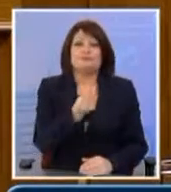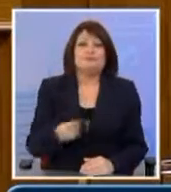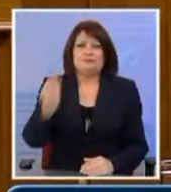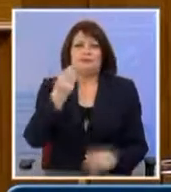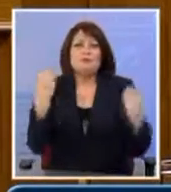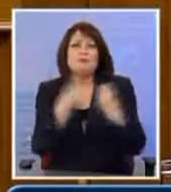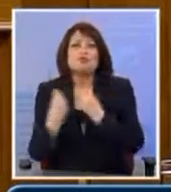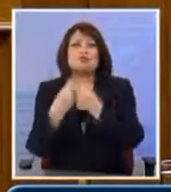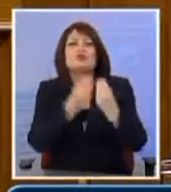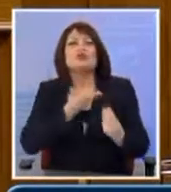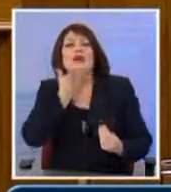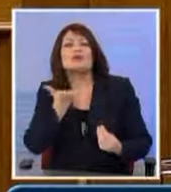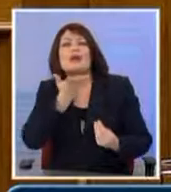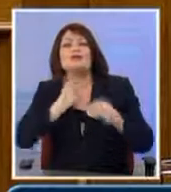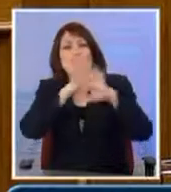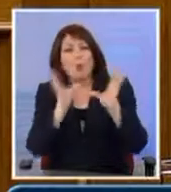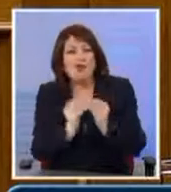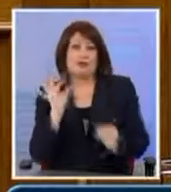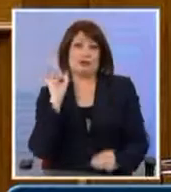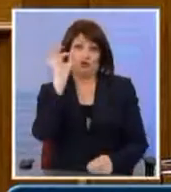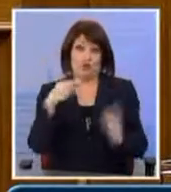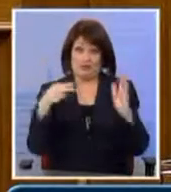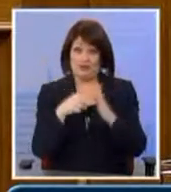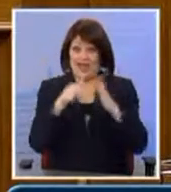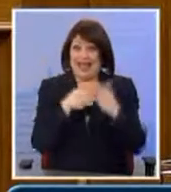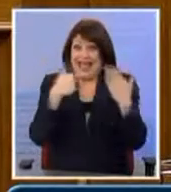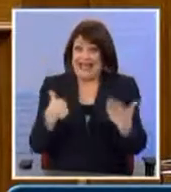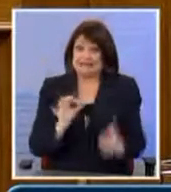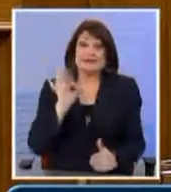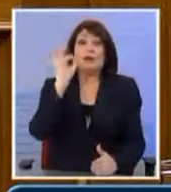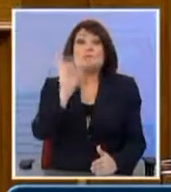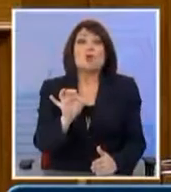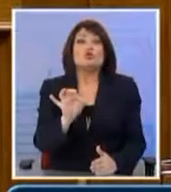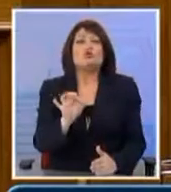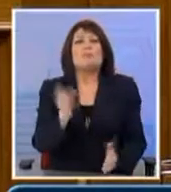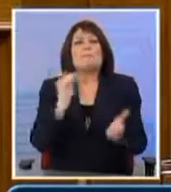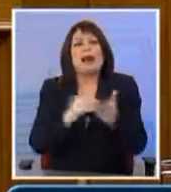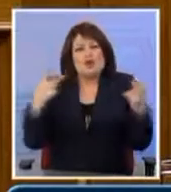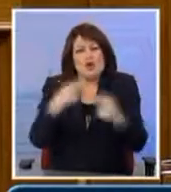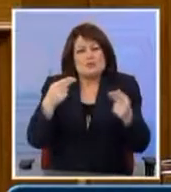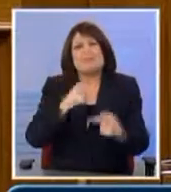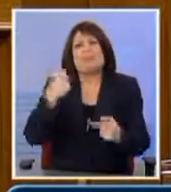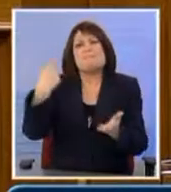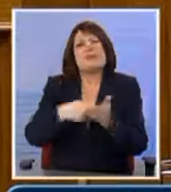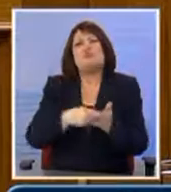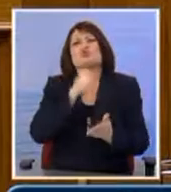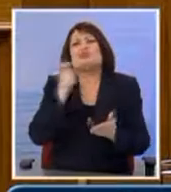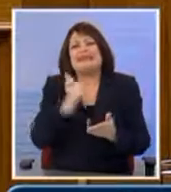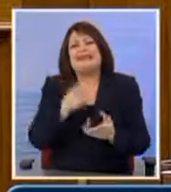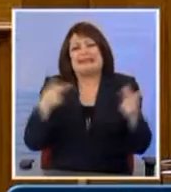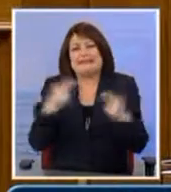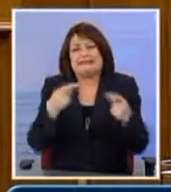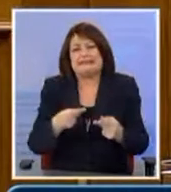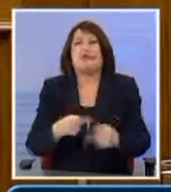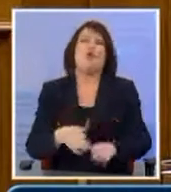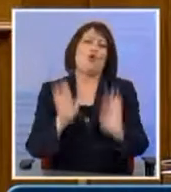δημοσιονομική προσαρμογή, μέχρι να φτάσουμε στο στόχο του 2016, δεν θα προέλθει από τέτοια μέτρα, τα οποία εξάντλησαν πλέον τις δυνατότητές